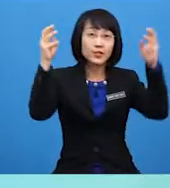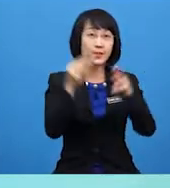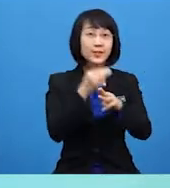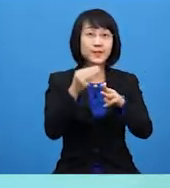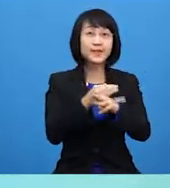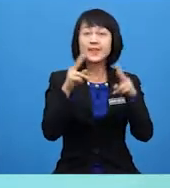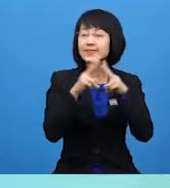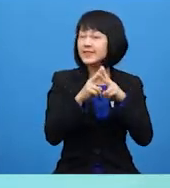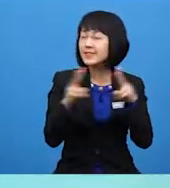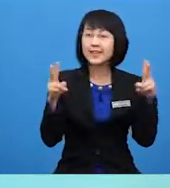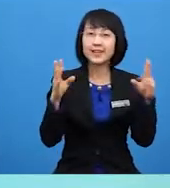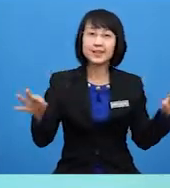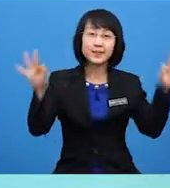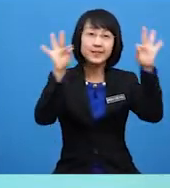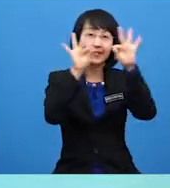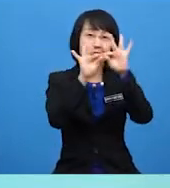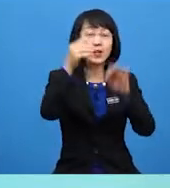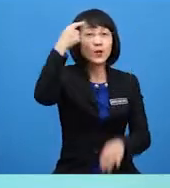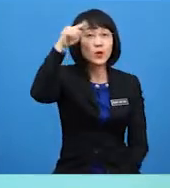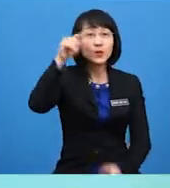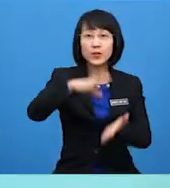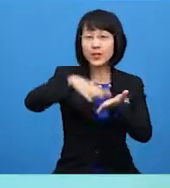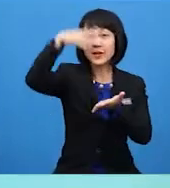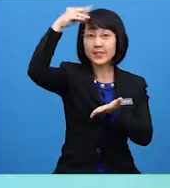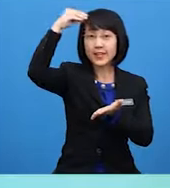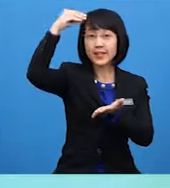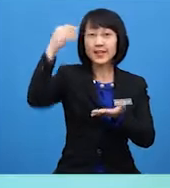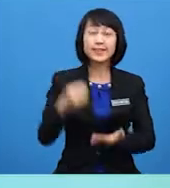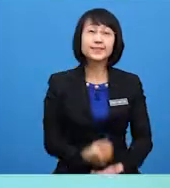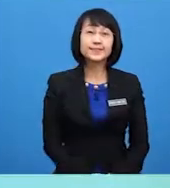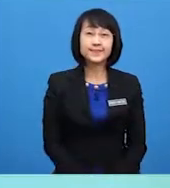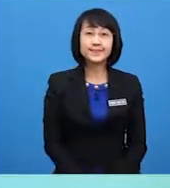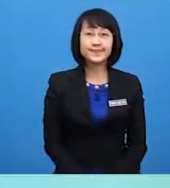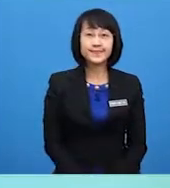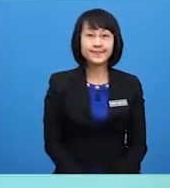matematik yang sangat penting untuk dipelajari.